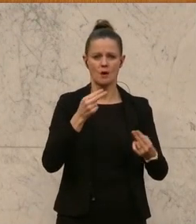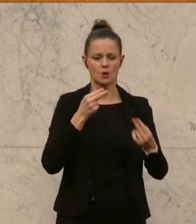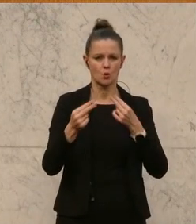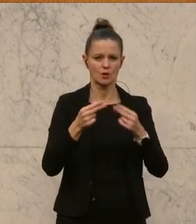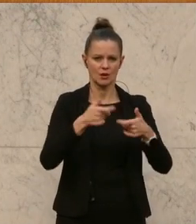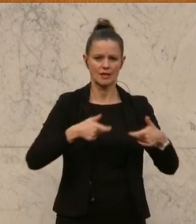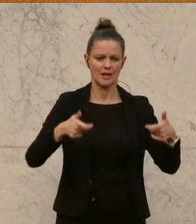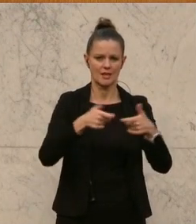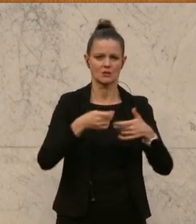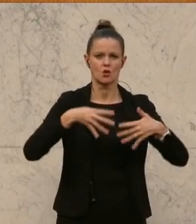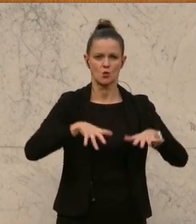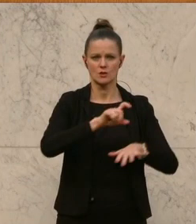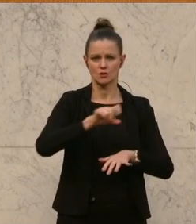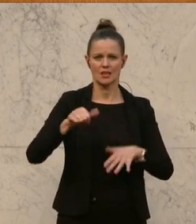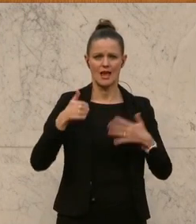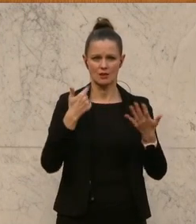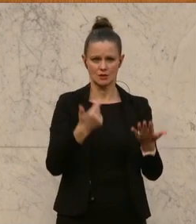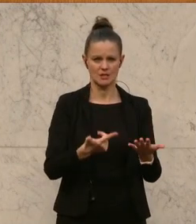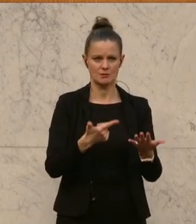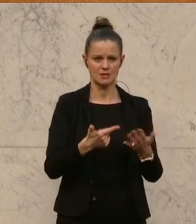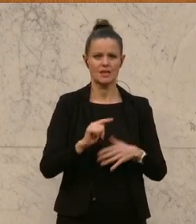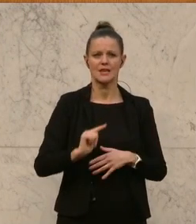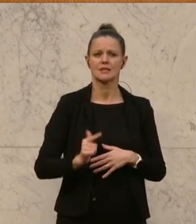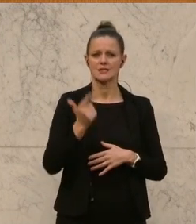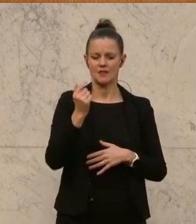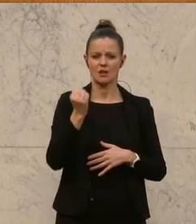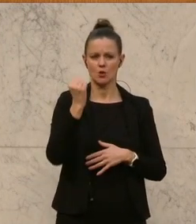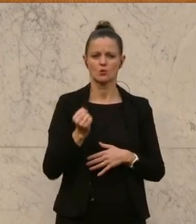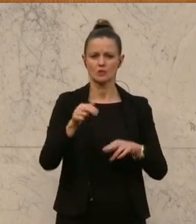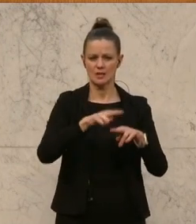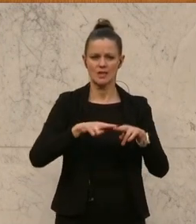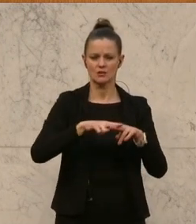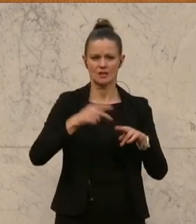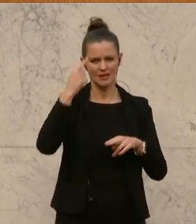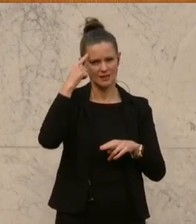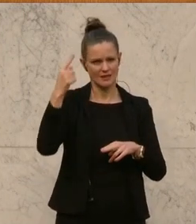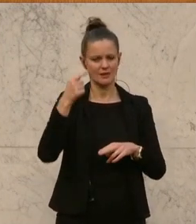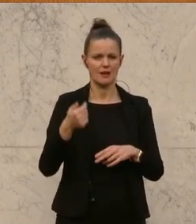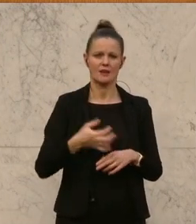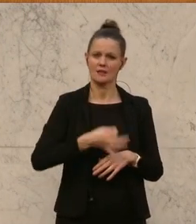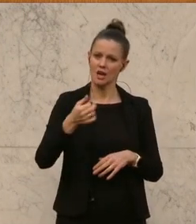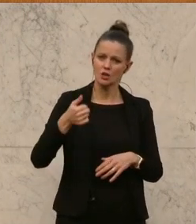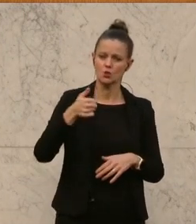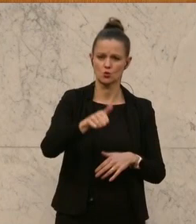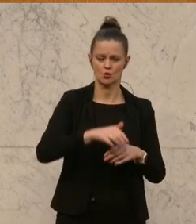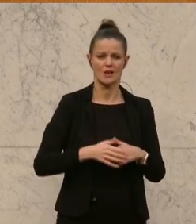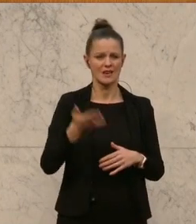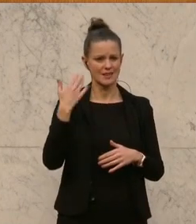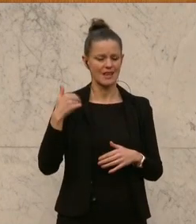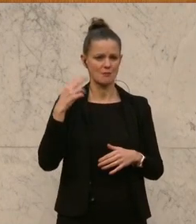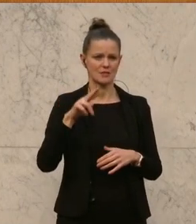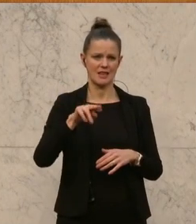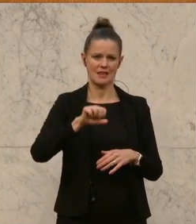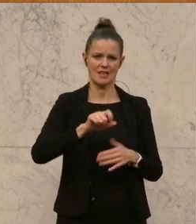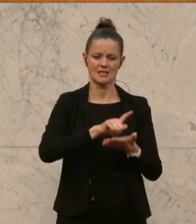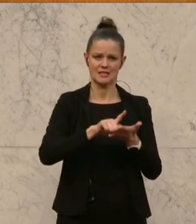1971. Nun soll der 2. August als nationaler Gedenktag dazukommen zum Gedenken an die während des